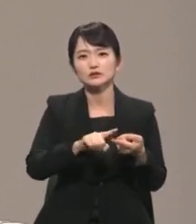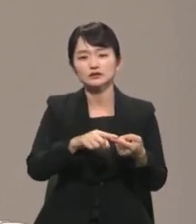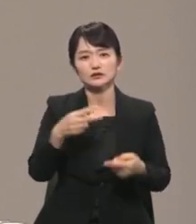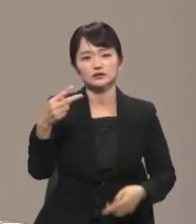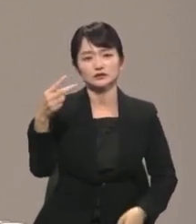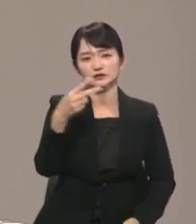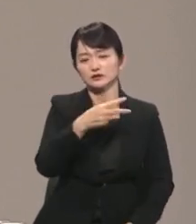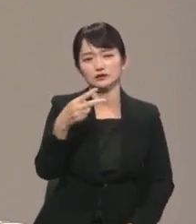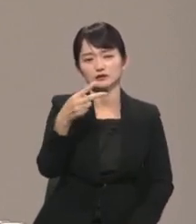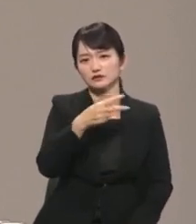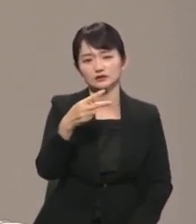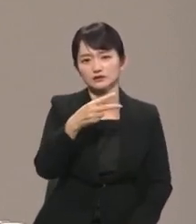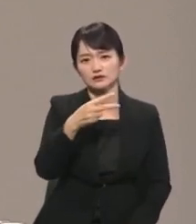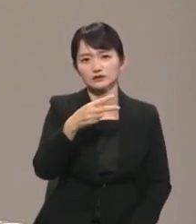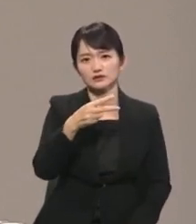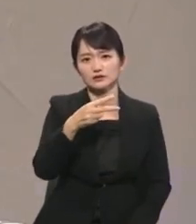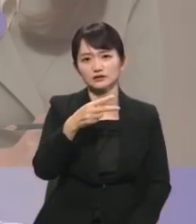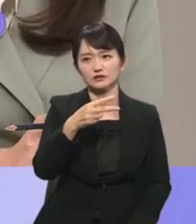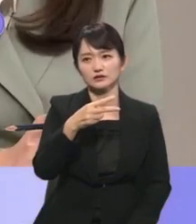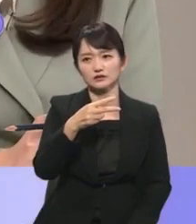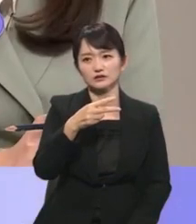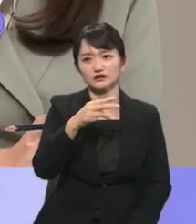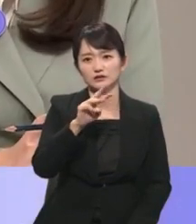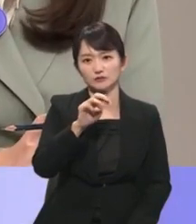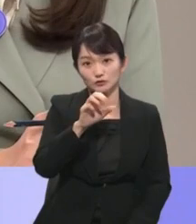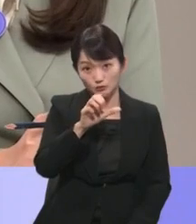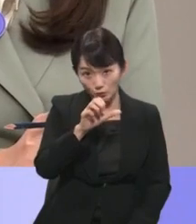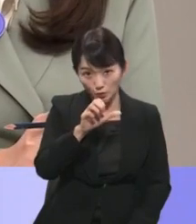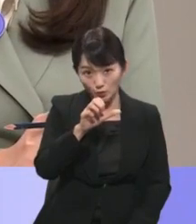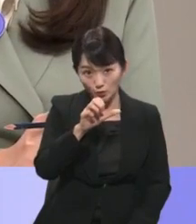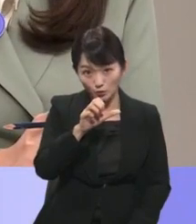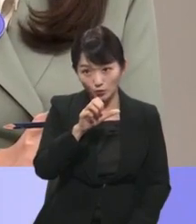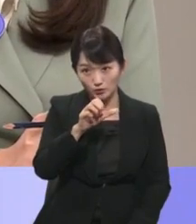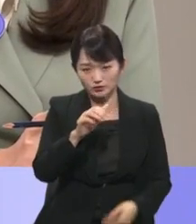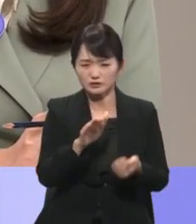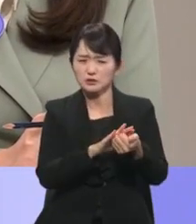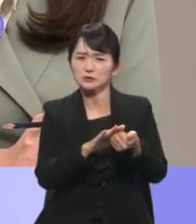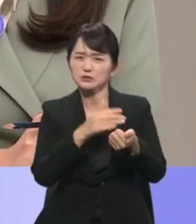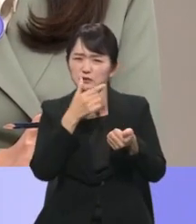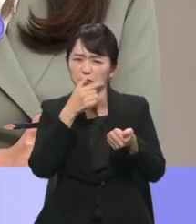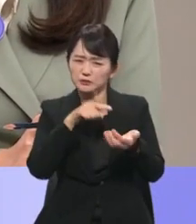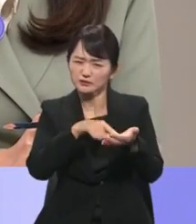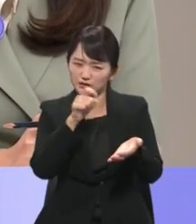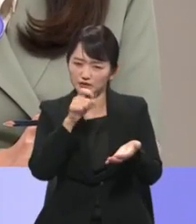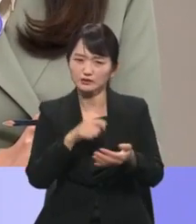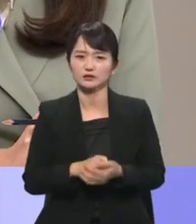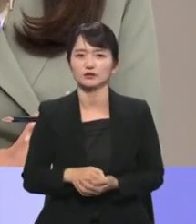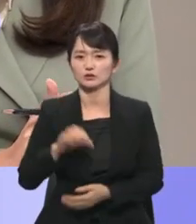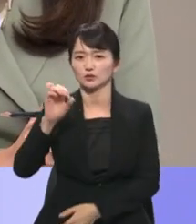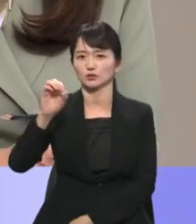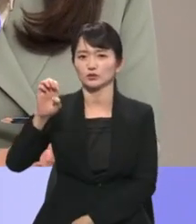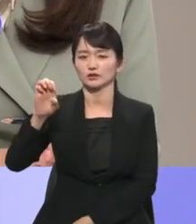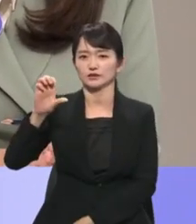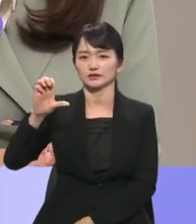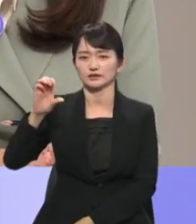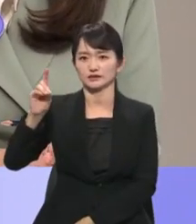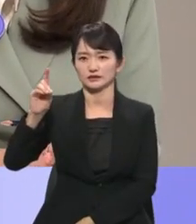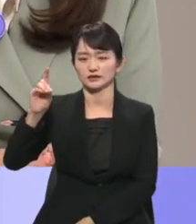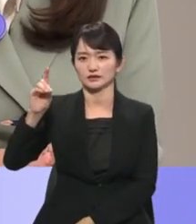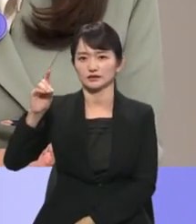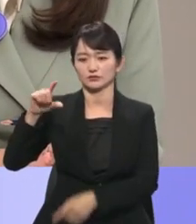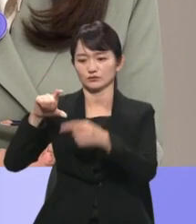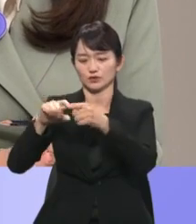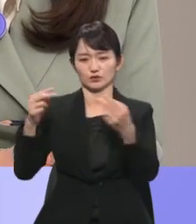3만 명의 의료 인력이 부족할 거라는 전망도 있습니다 그러니까 현 상태에서도 사실 oec 평균에 비해서 의사의 수가 굉장히